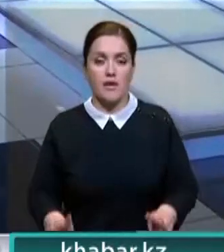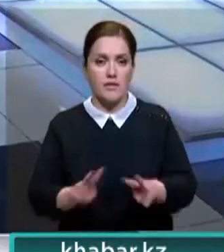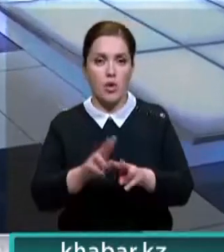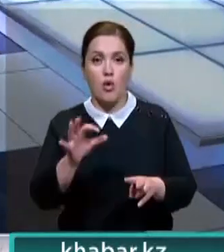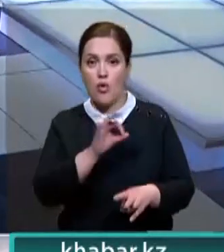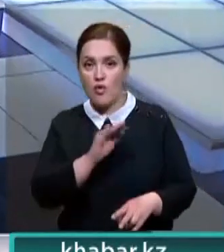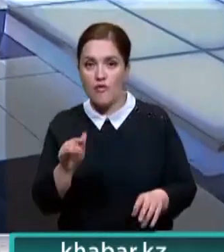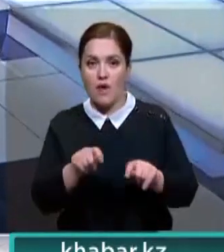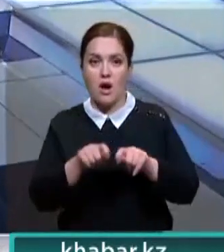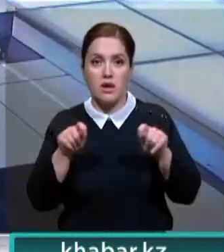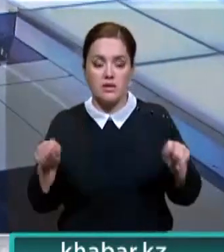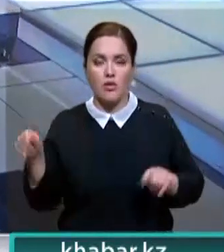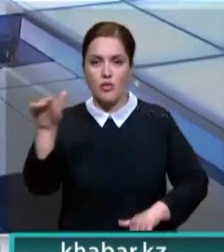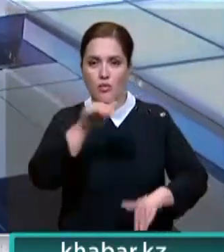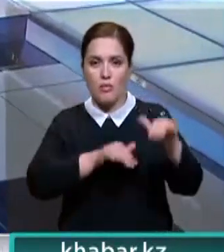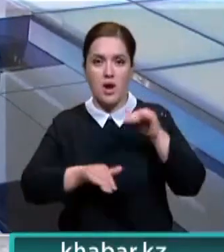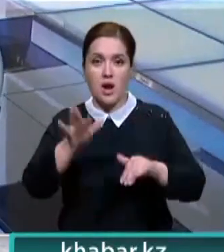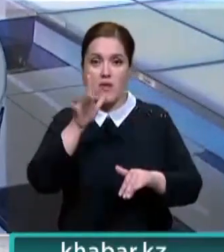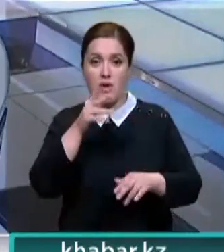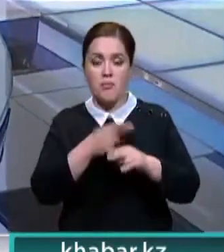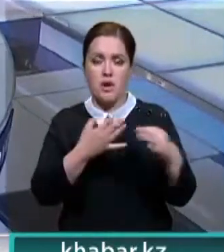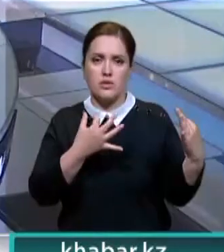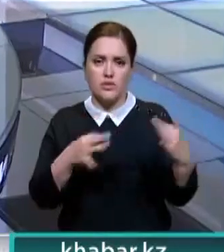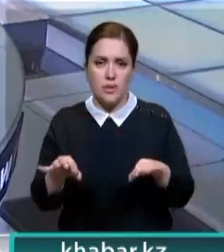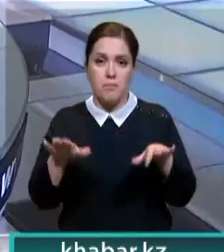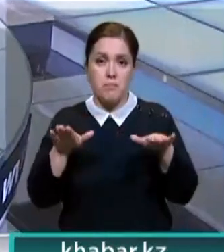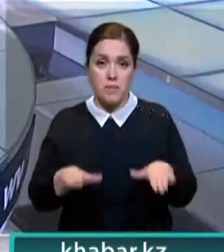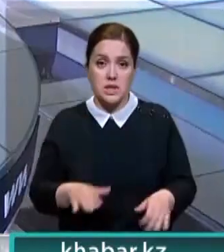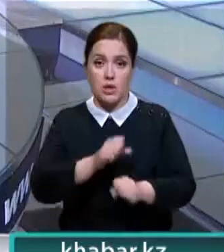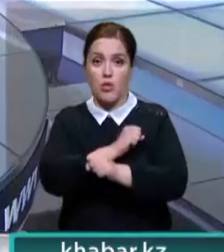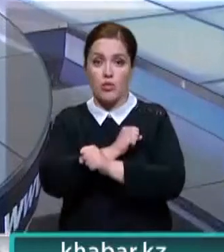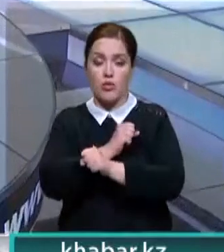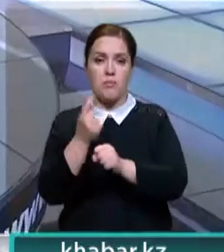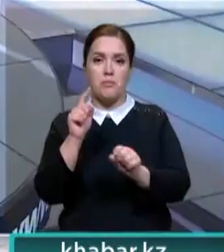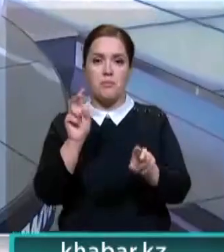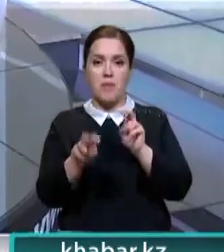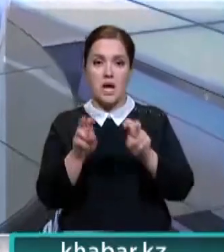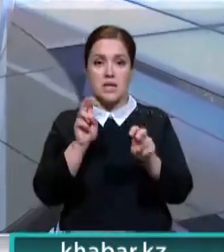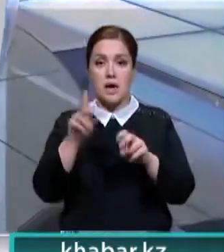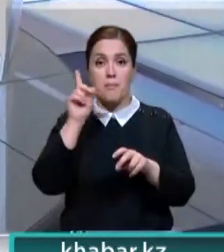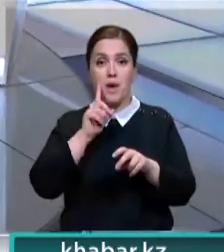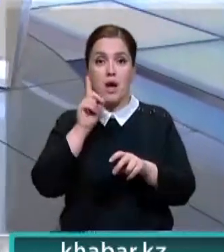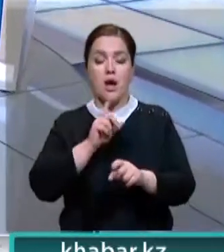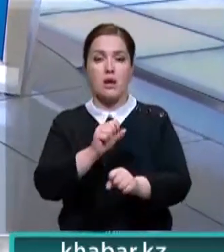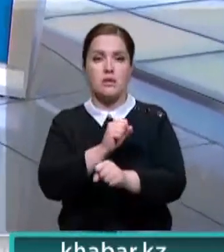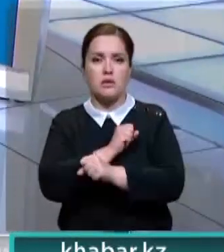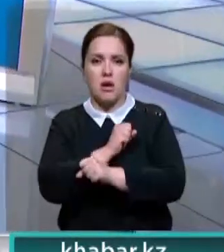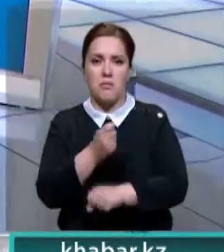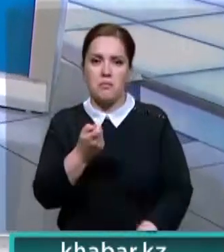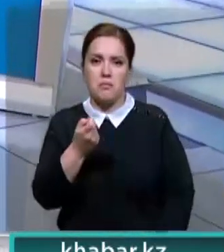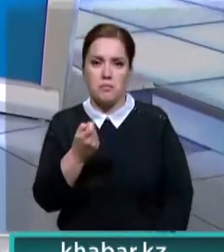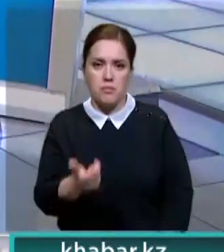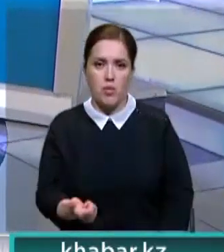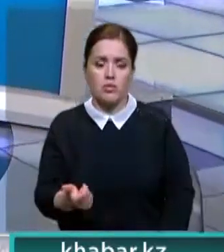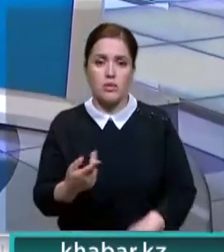В столице официально открылся купальный сезон. Санкционированные зоны отдыха уже принимают своих первых посетителей. Правда, пока